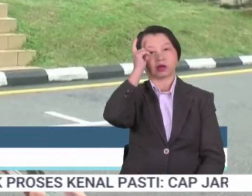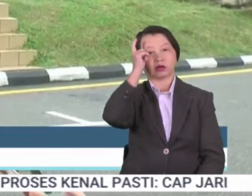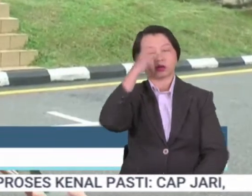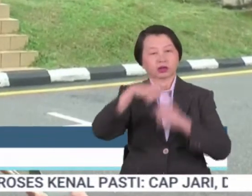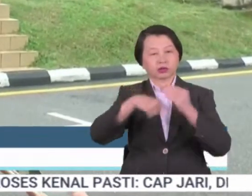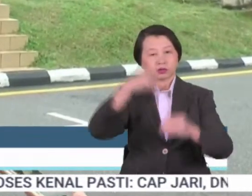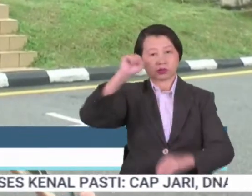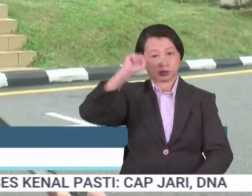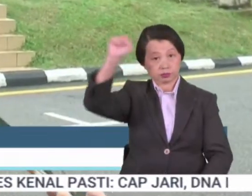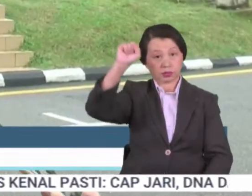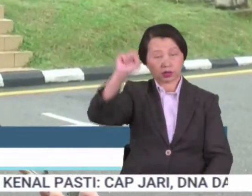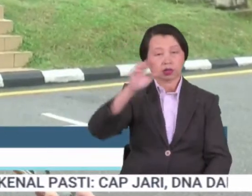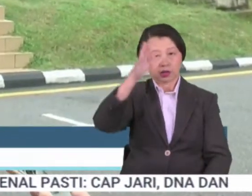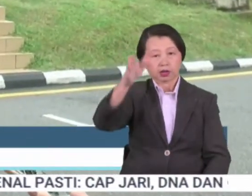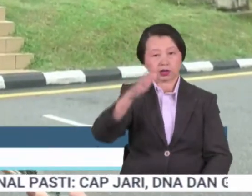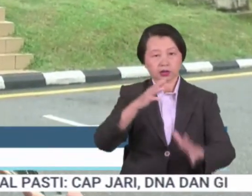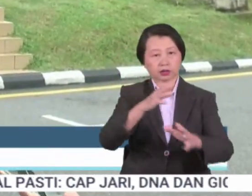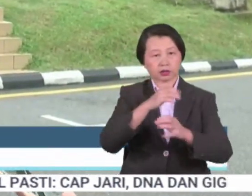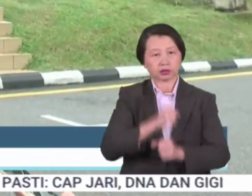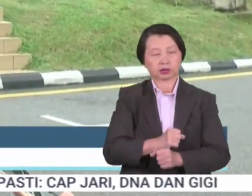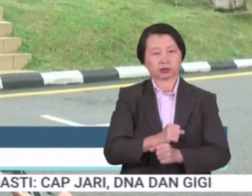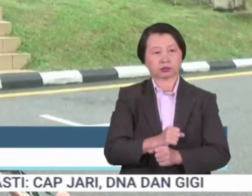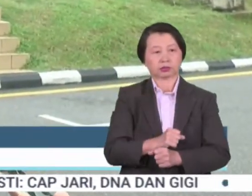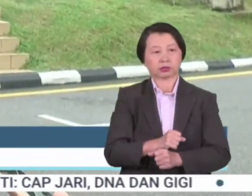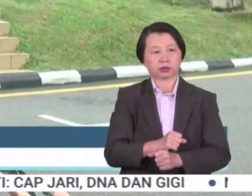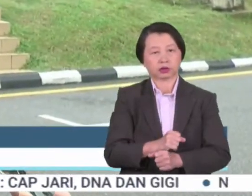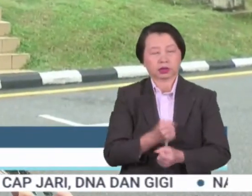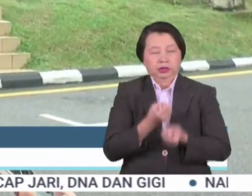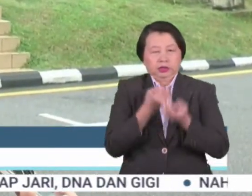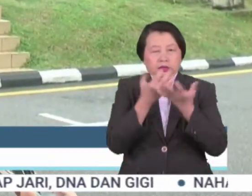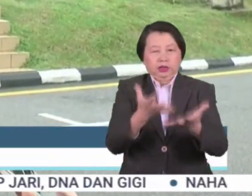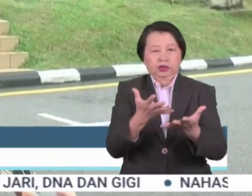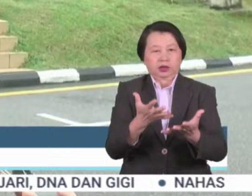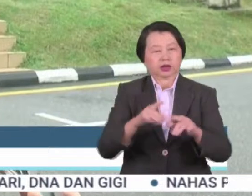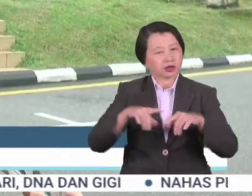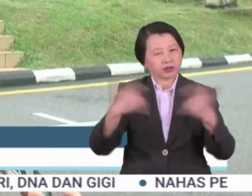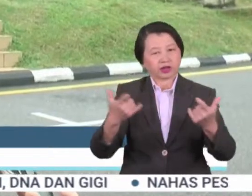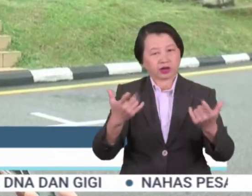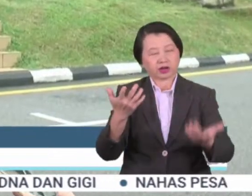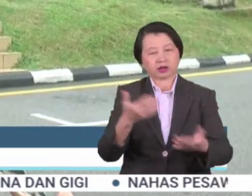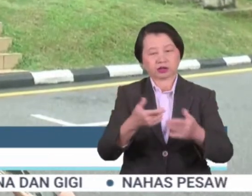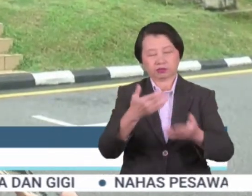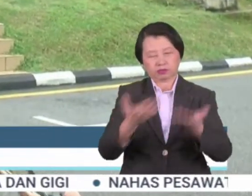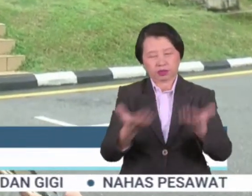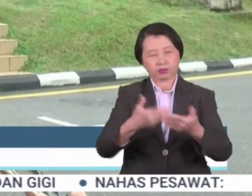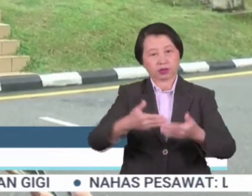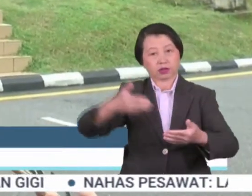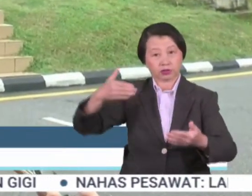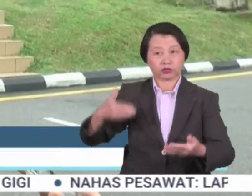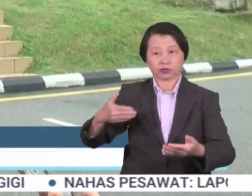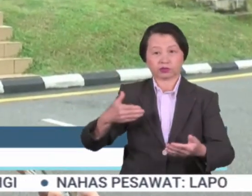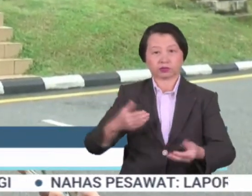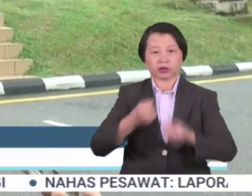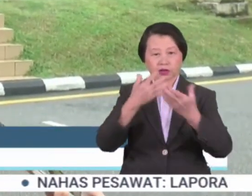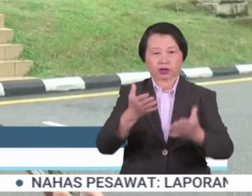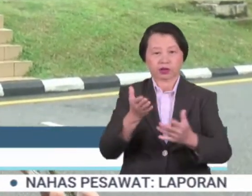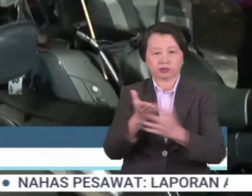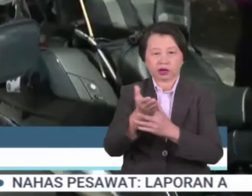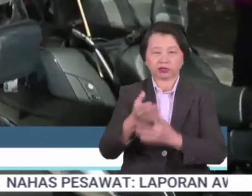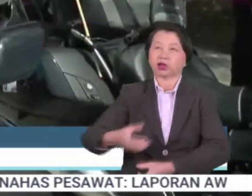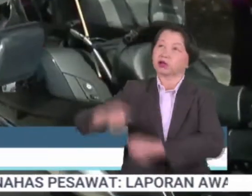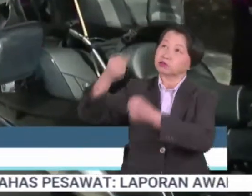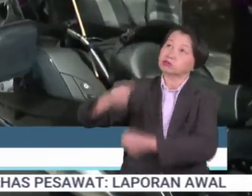kemerdekaan tu dia akan dapat luahkan dengan cara yang berbeza jadi mungkin sebelum in di dizahirkan menerusi